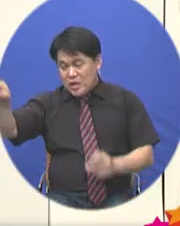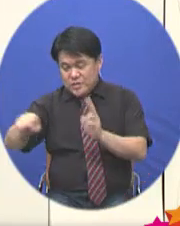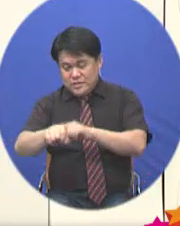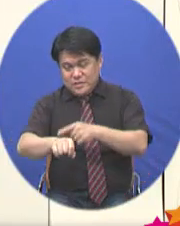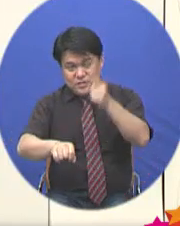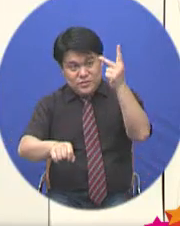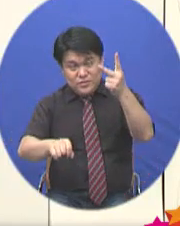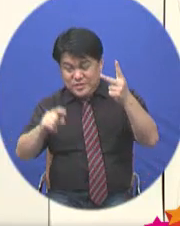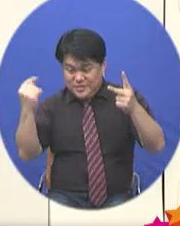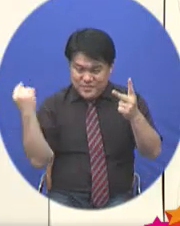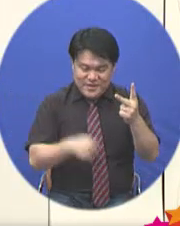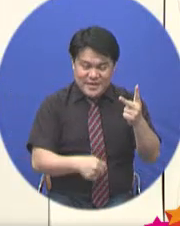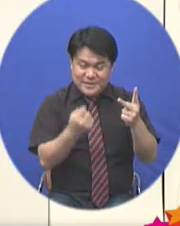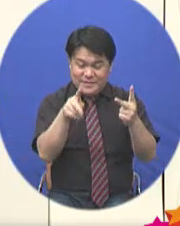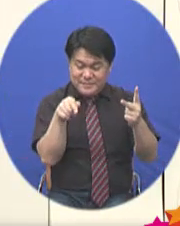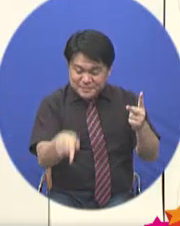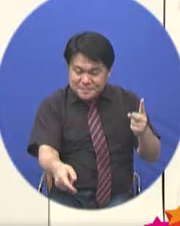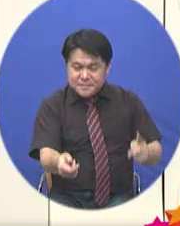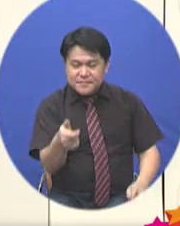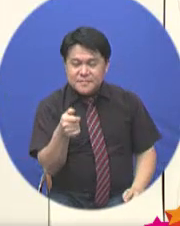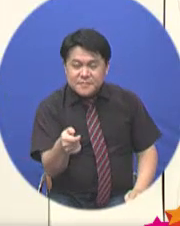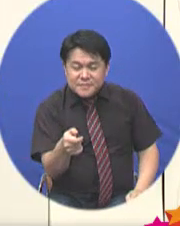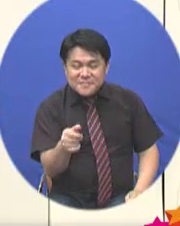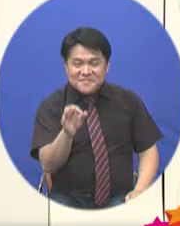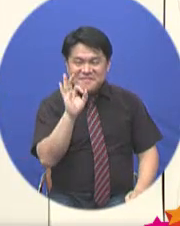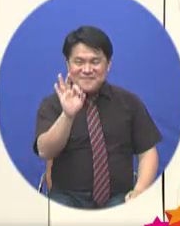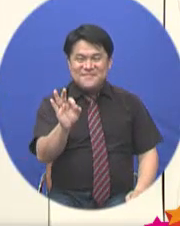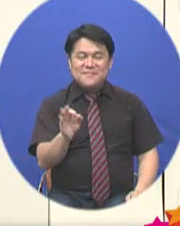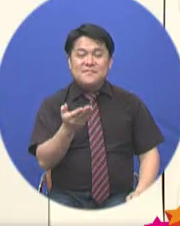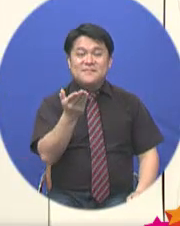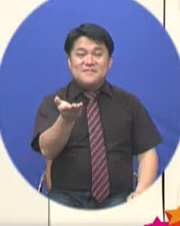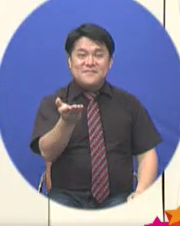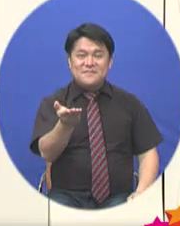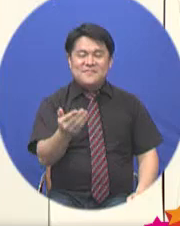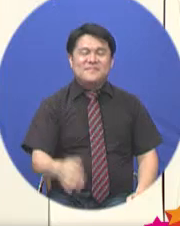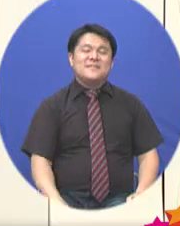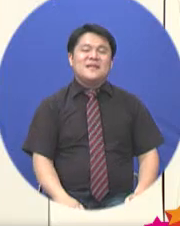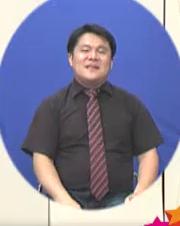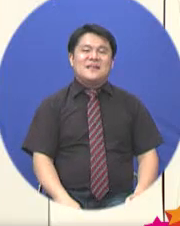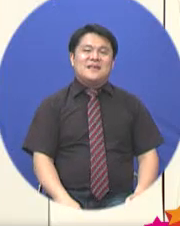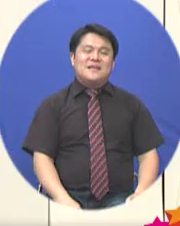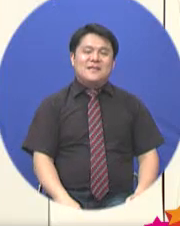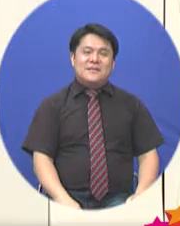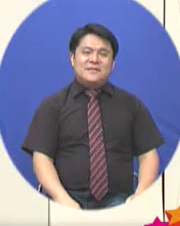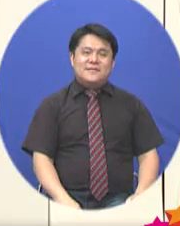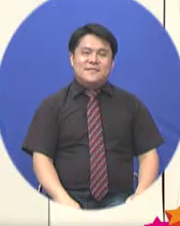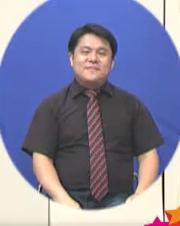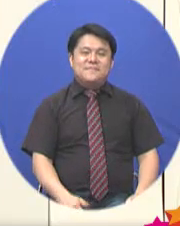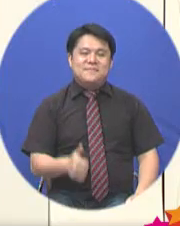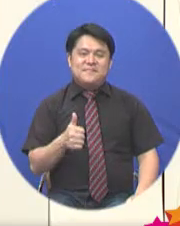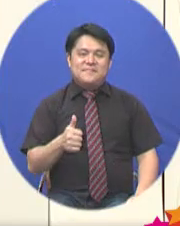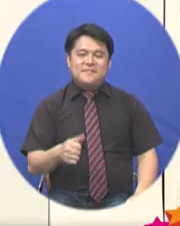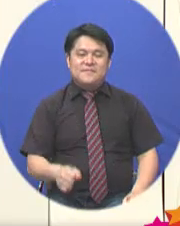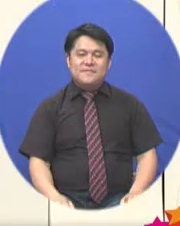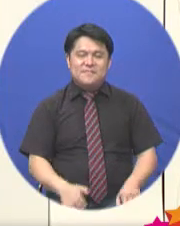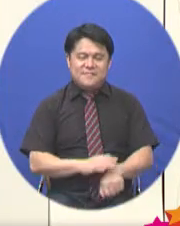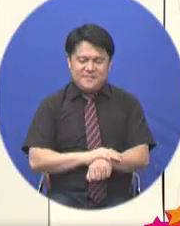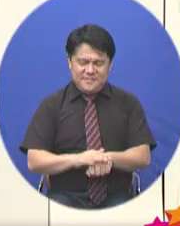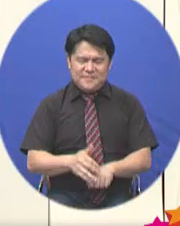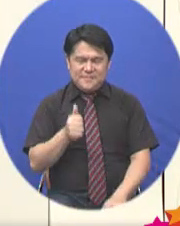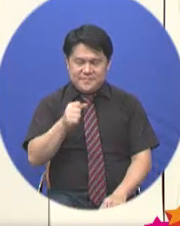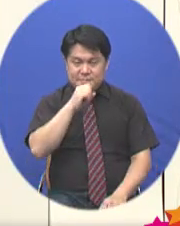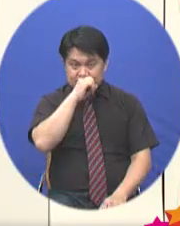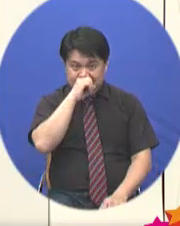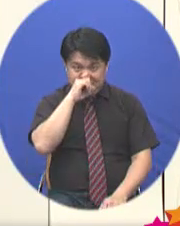들었는데 네. 네. 송봉수 씨 선생님이 보면 참 잘해요. 네. 아,